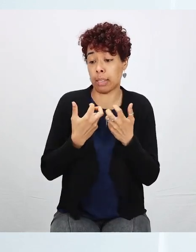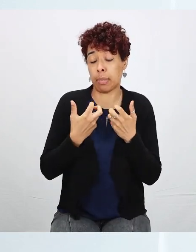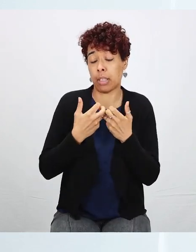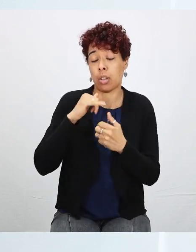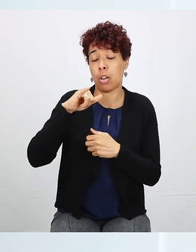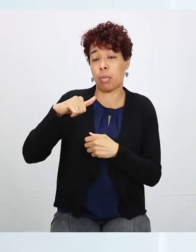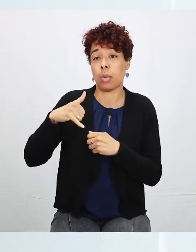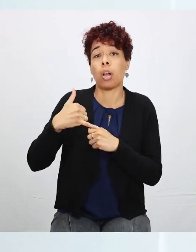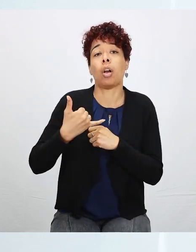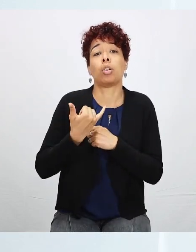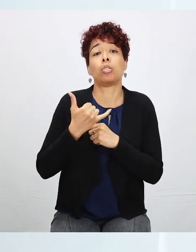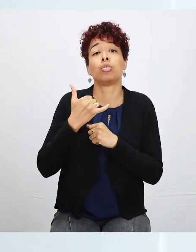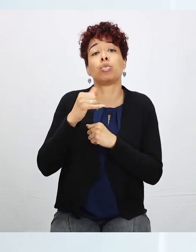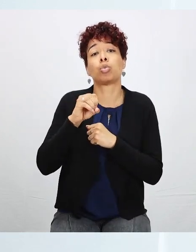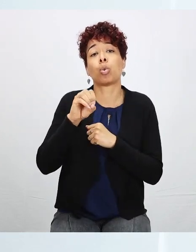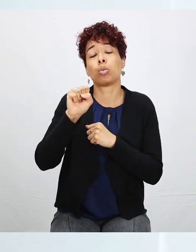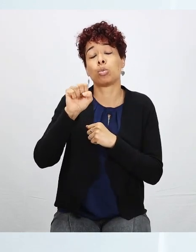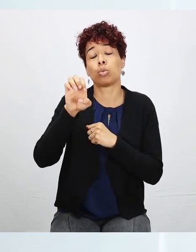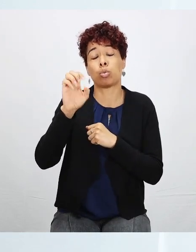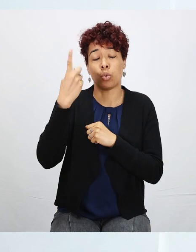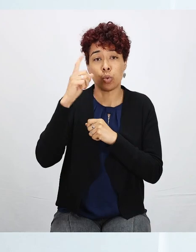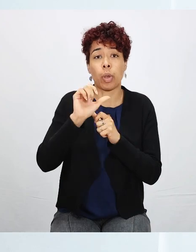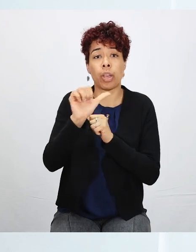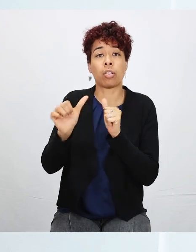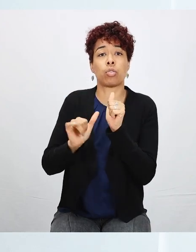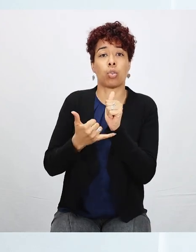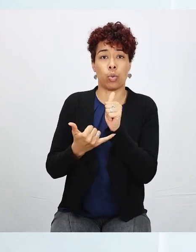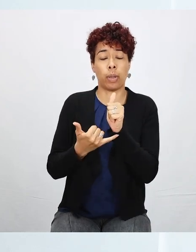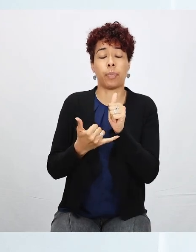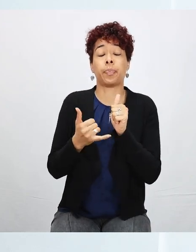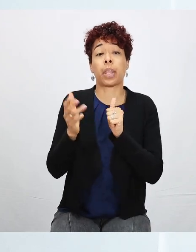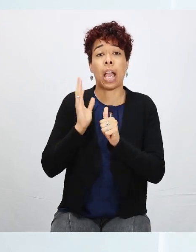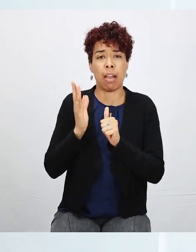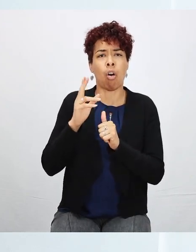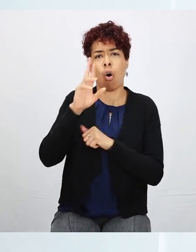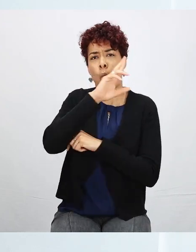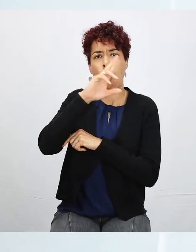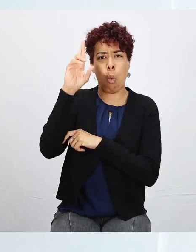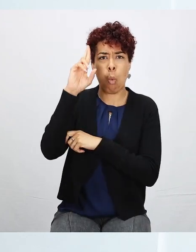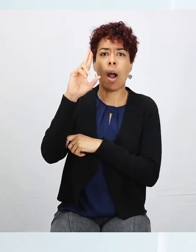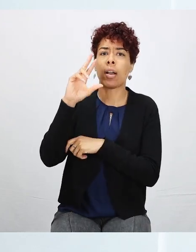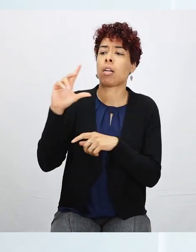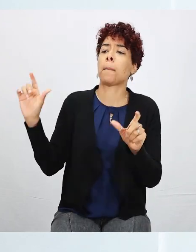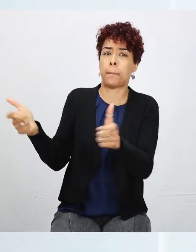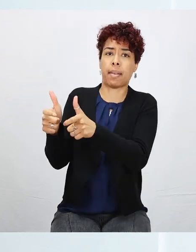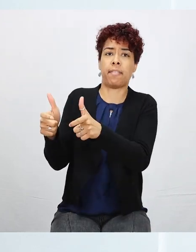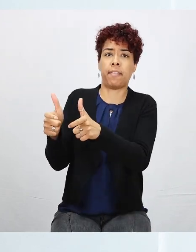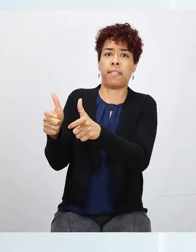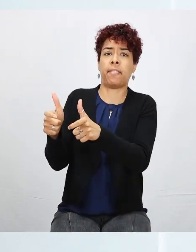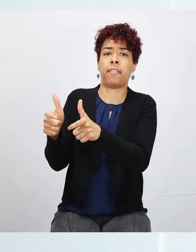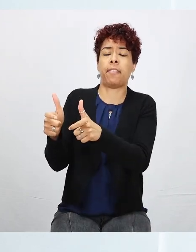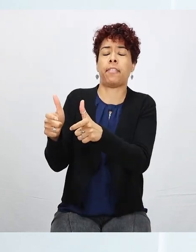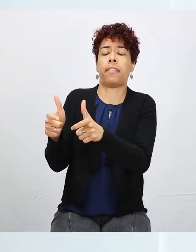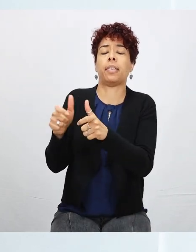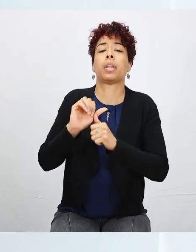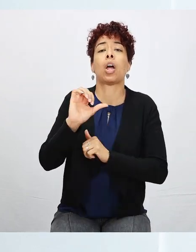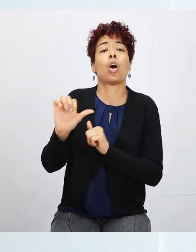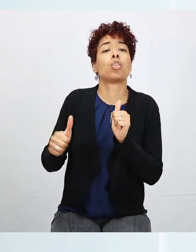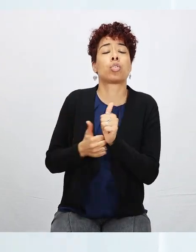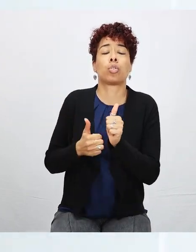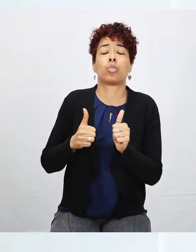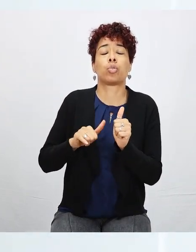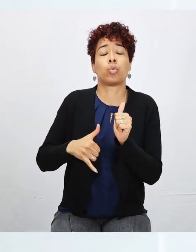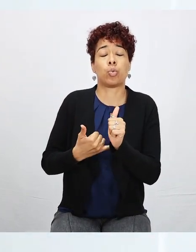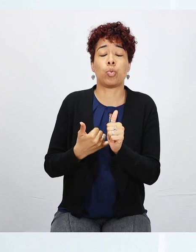Josué, qui pratiquait ça avec les coups des rois quand il était en guerre et qu'il arrivait eh bien, à les saisir. Josué, chapitre 10, verset